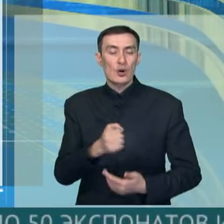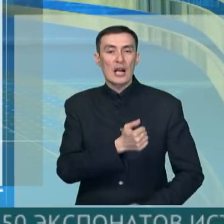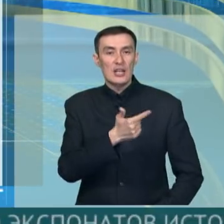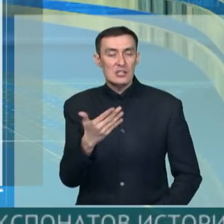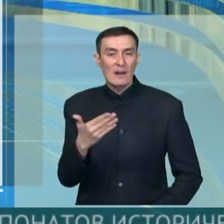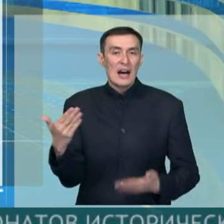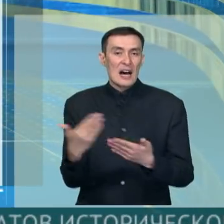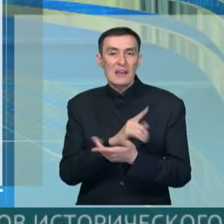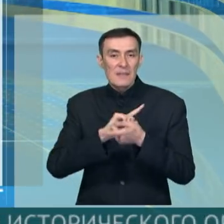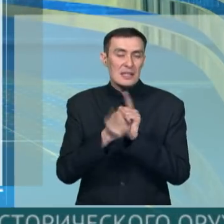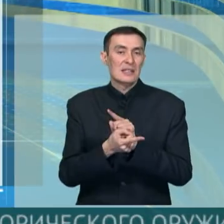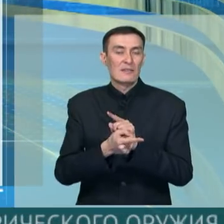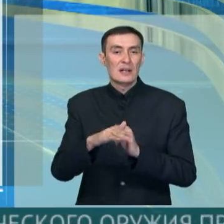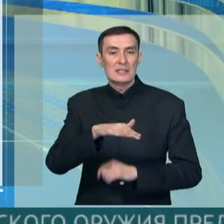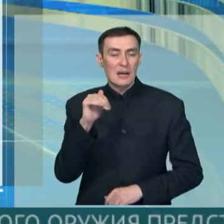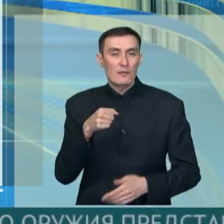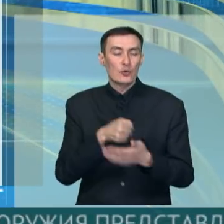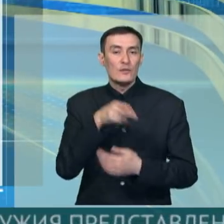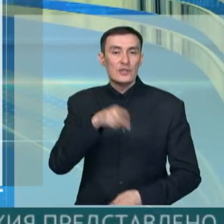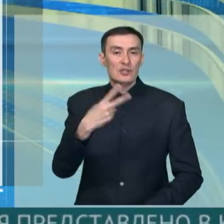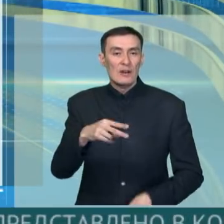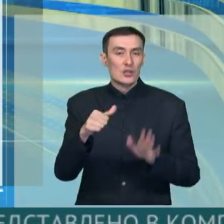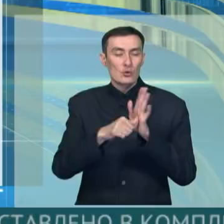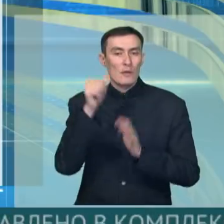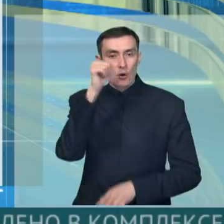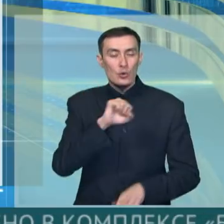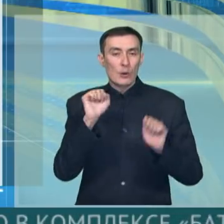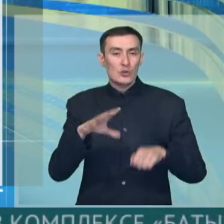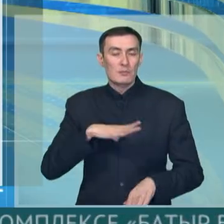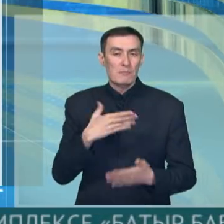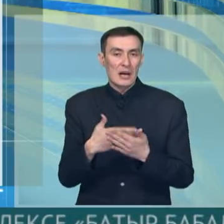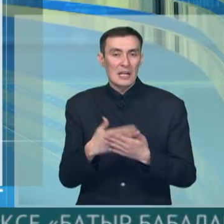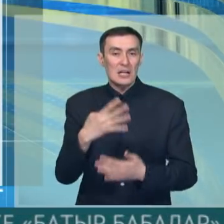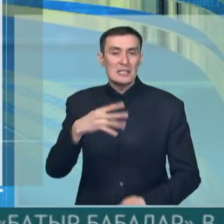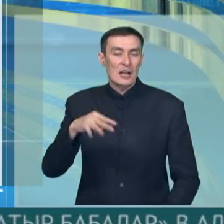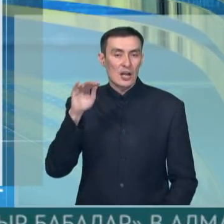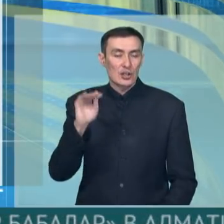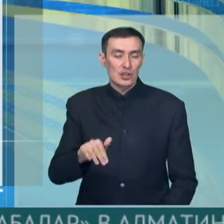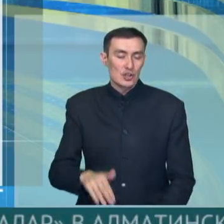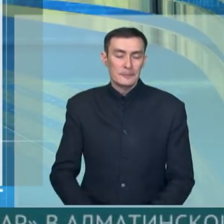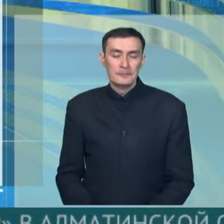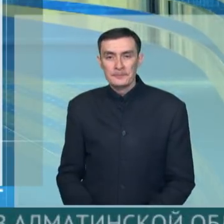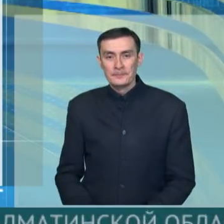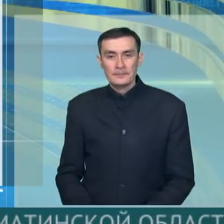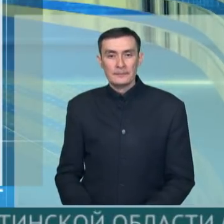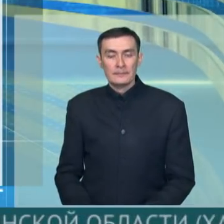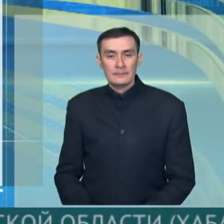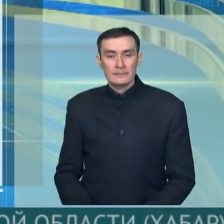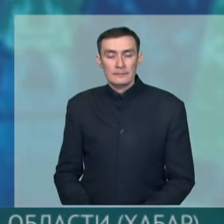количество рефинансированных займов до 2026 года может составить порядка 40 тысяч.